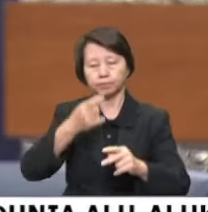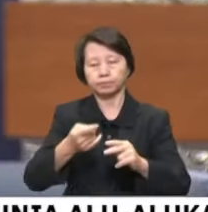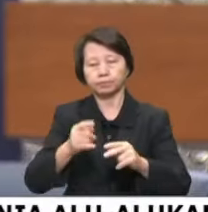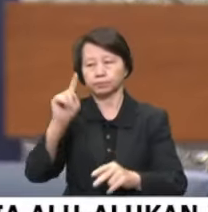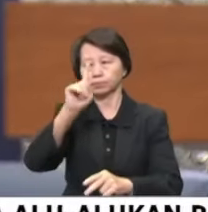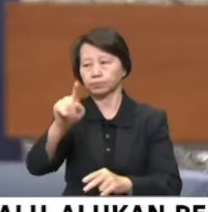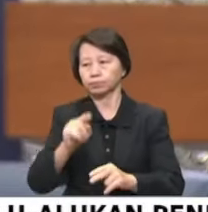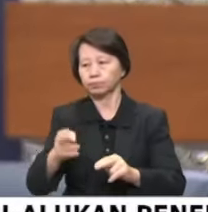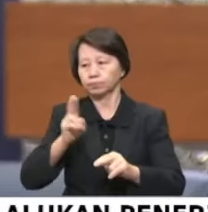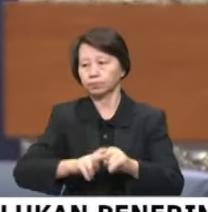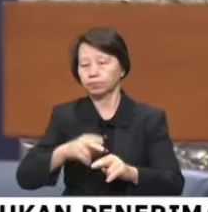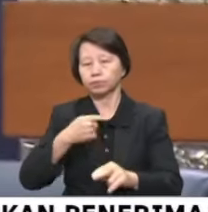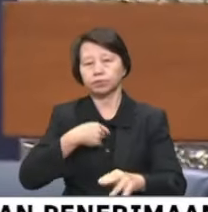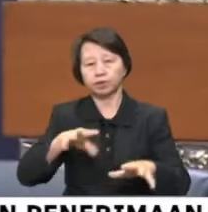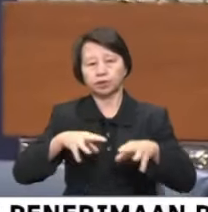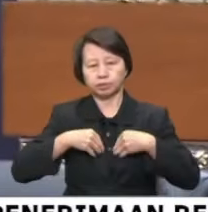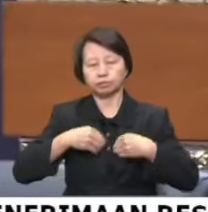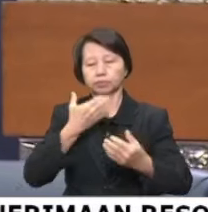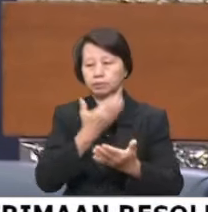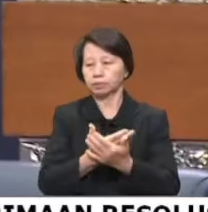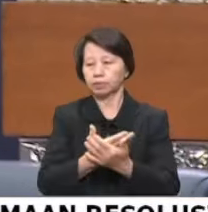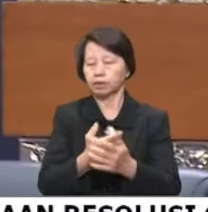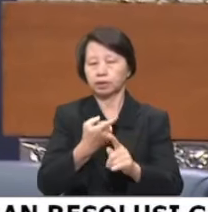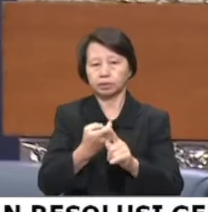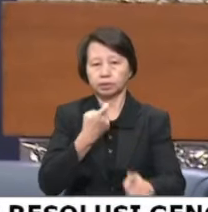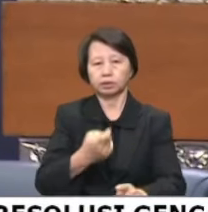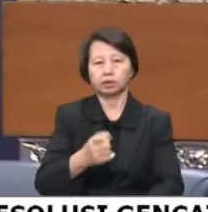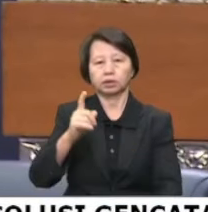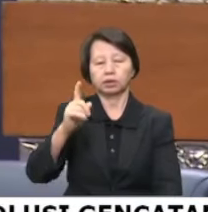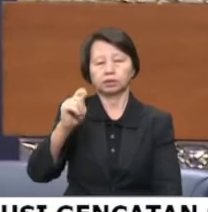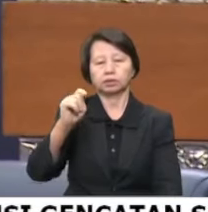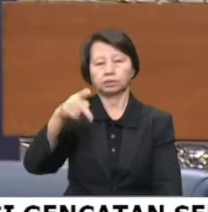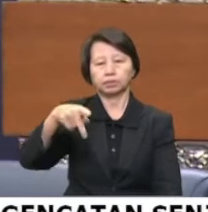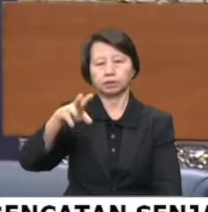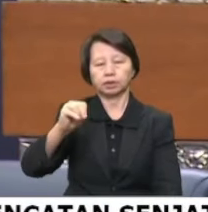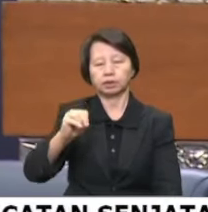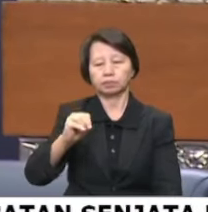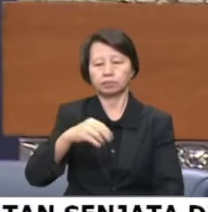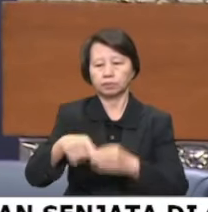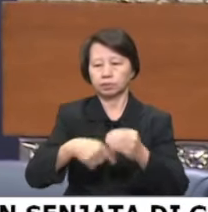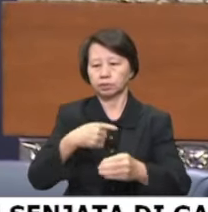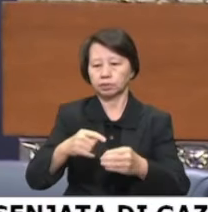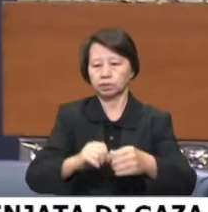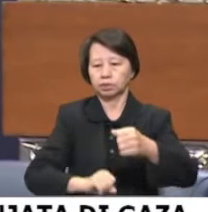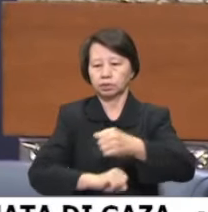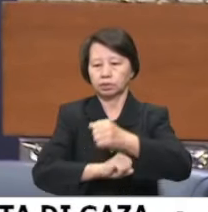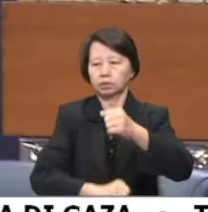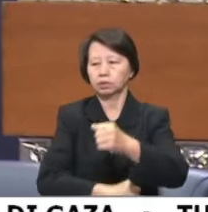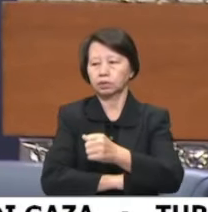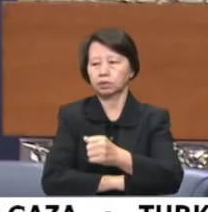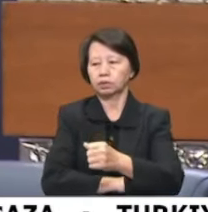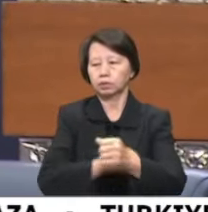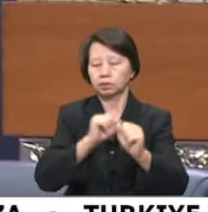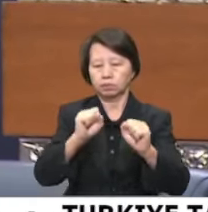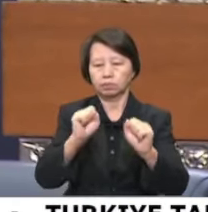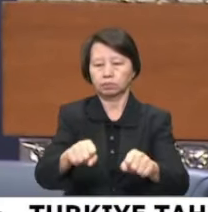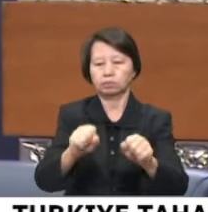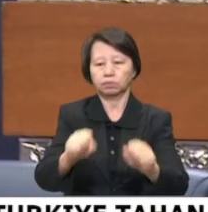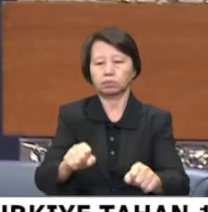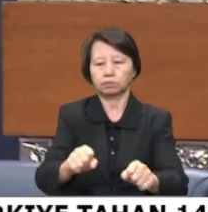tambahan. Saya menyambut baik jawapan daripada Yang Berhormat Timbalan Menteri berkenaan dengan struktur percukaian yang